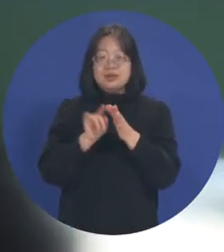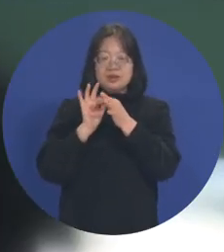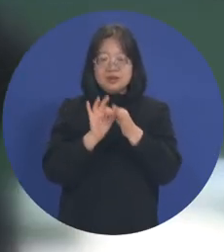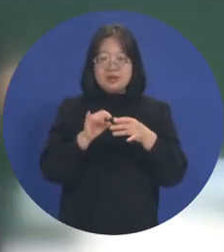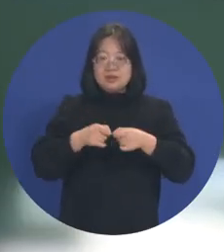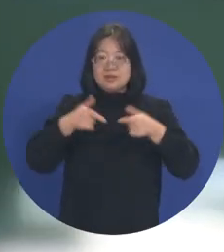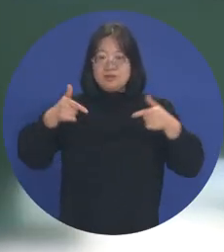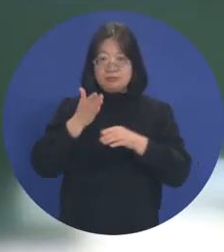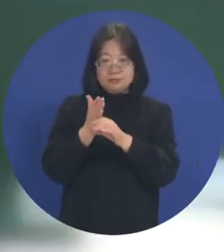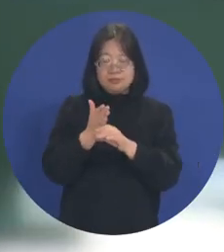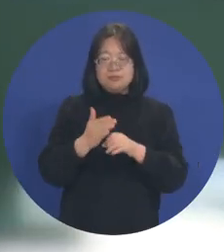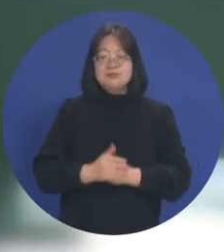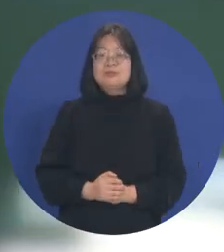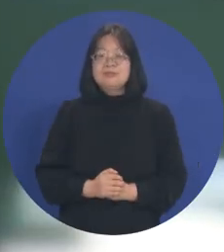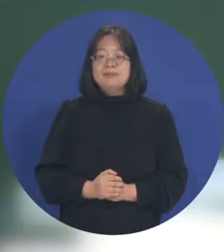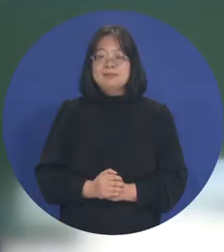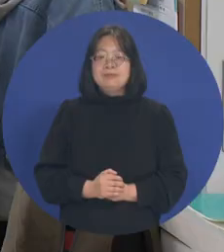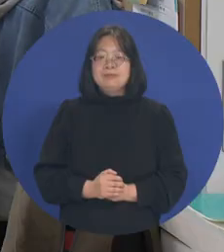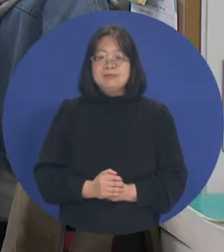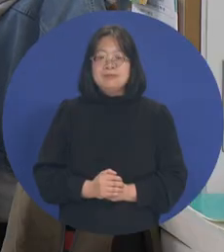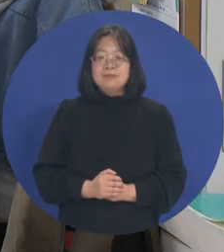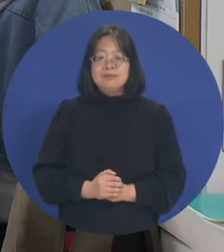지속적으로 늘려나간다는 방침입니다.